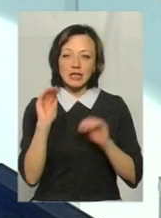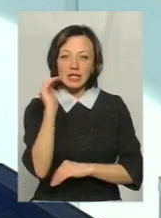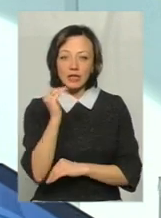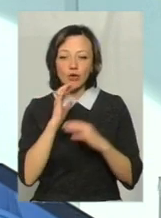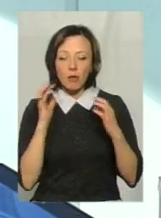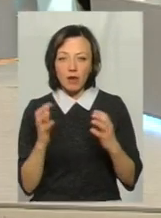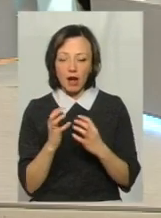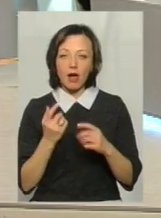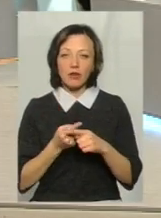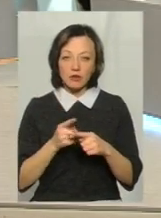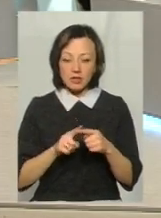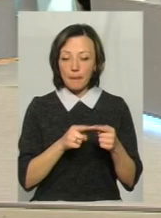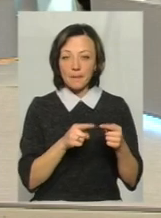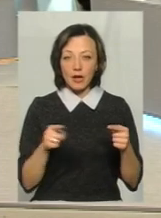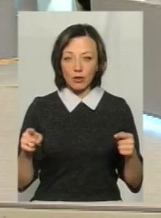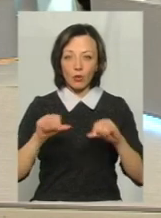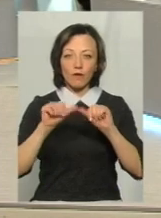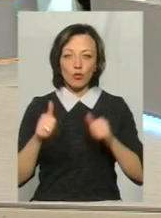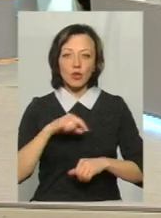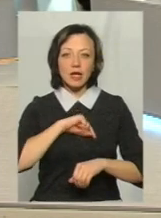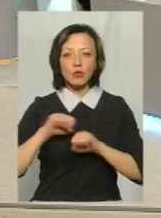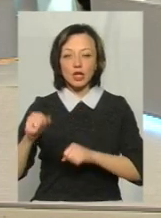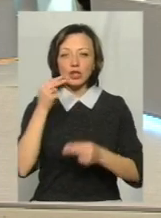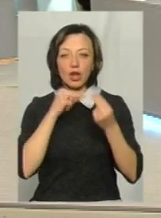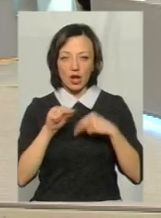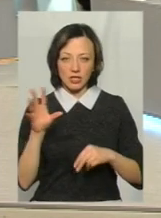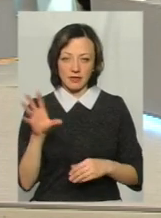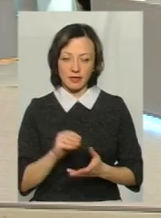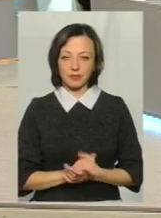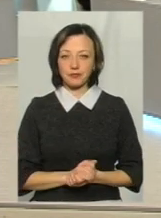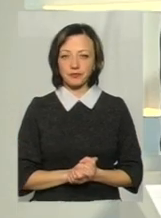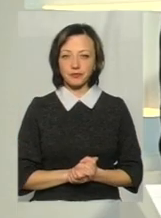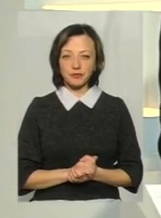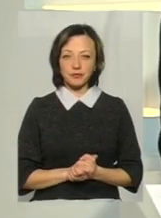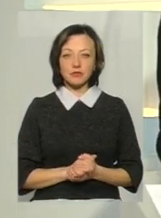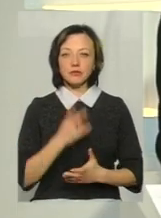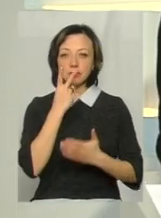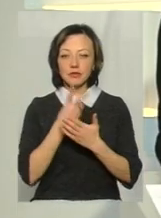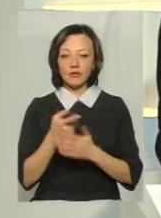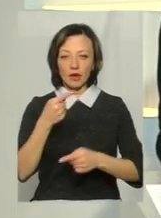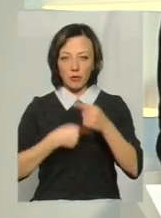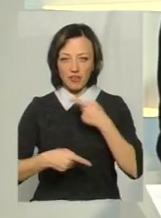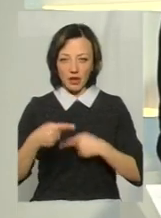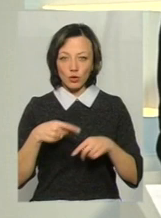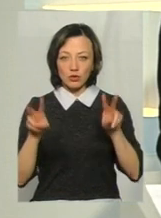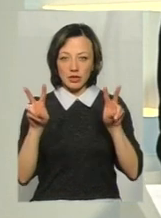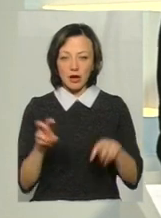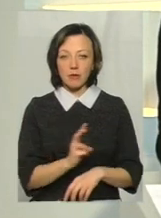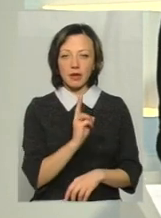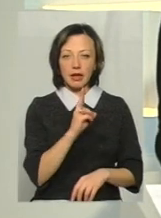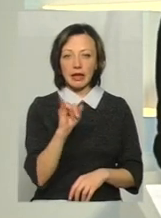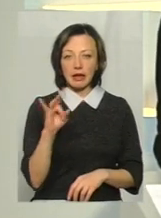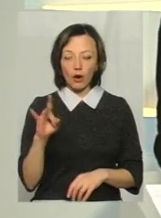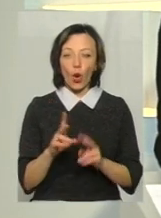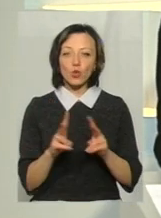Тому якраз в цей період формується імунітет краще за все. Ось дивіться, якщо повертаючись знову ж таки до корі, так, серед тих,